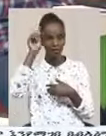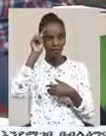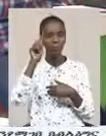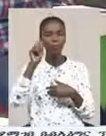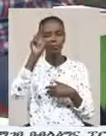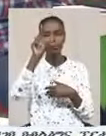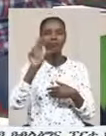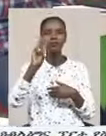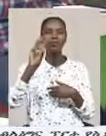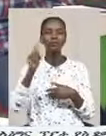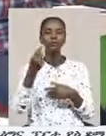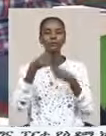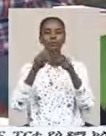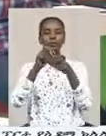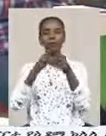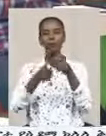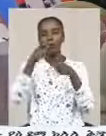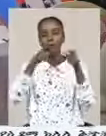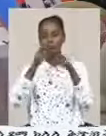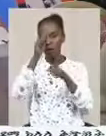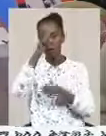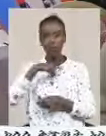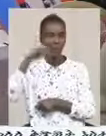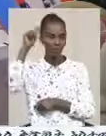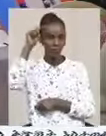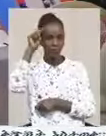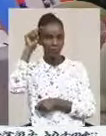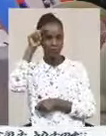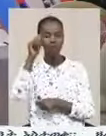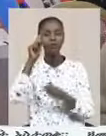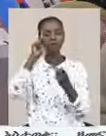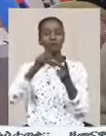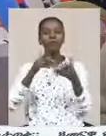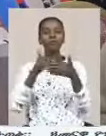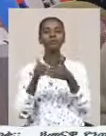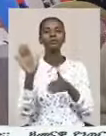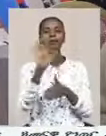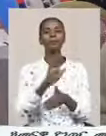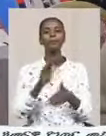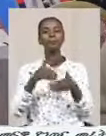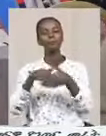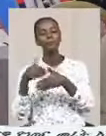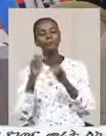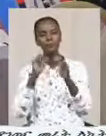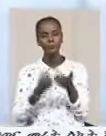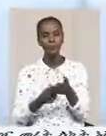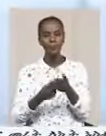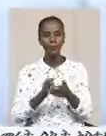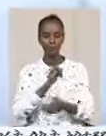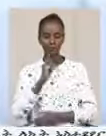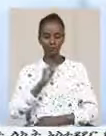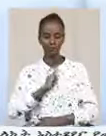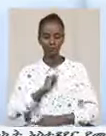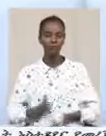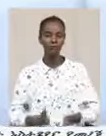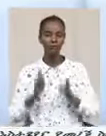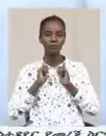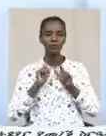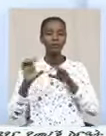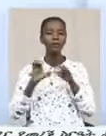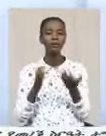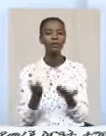ልዩ ወረዳ ዋና አስተዳዳሪ አቶ ታመነ ታምርሶ ለስኬቱም የድርሻቸው እንደሚወጡ አረጋግጠዋል። አርሶ አደር የባለቤትነት ስሜት እንዲኖረው ከማድረግ